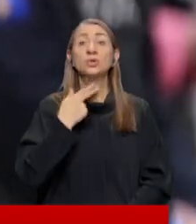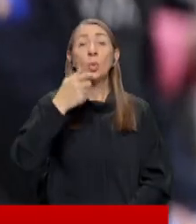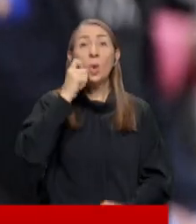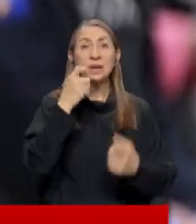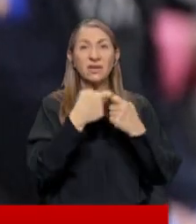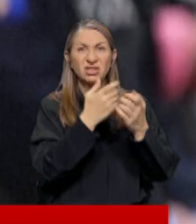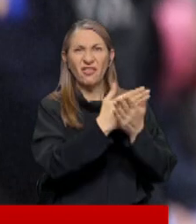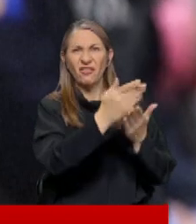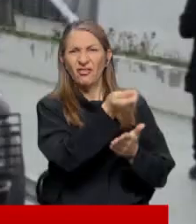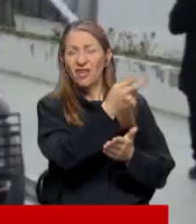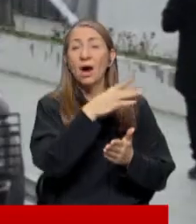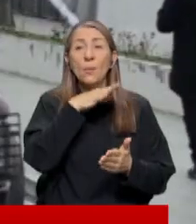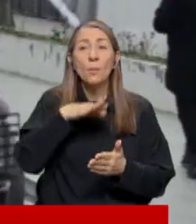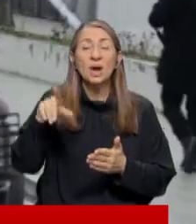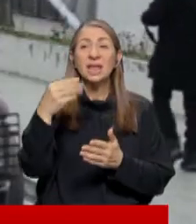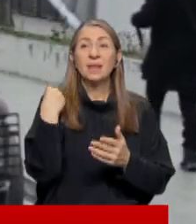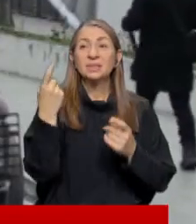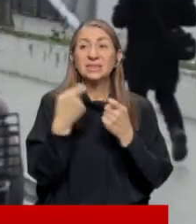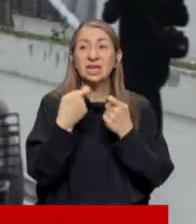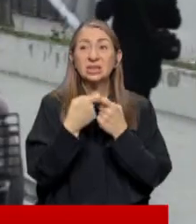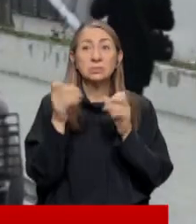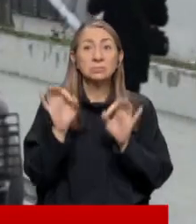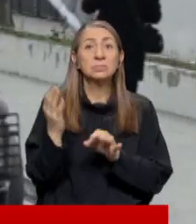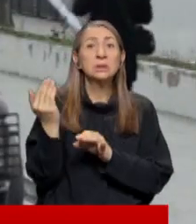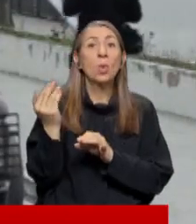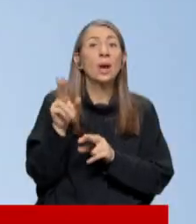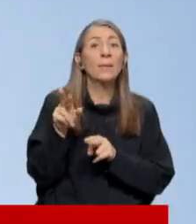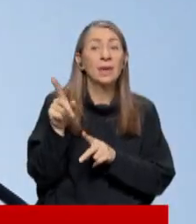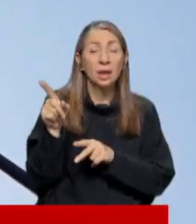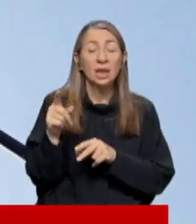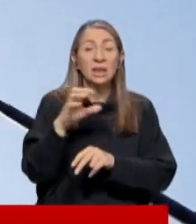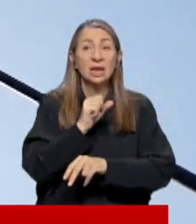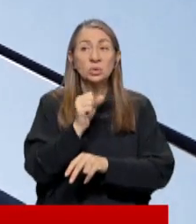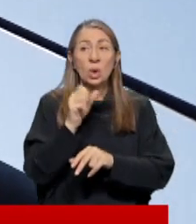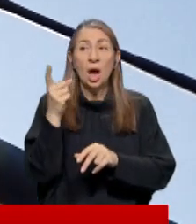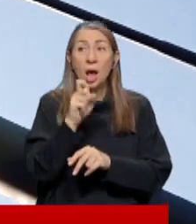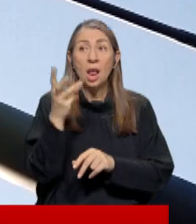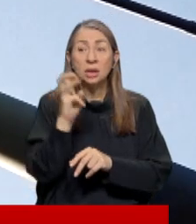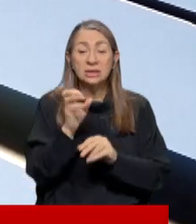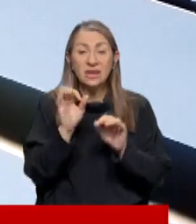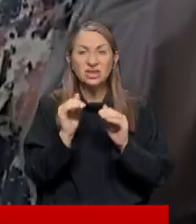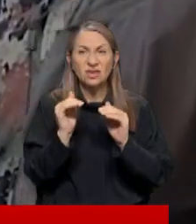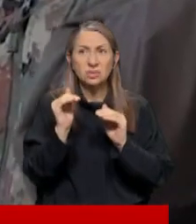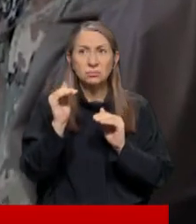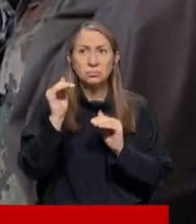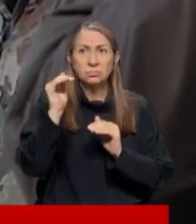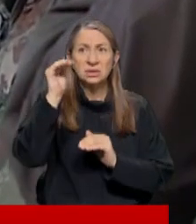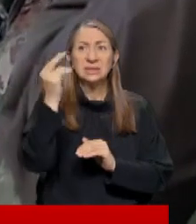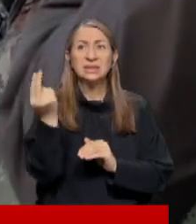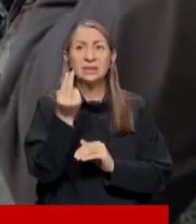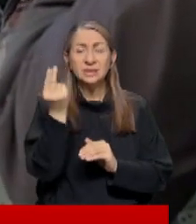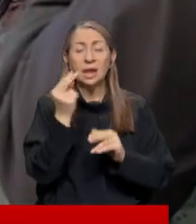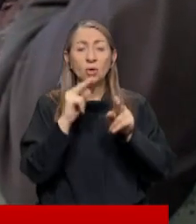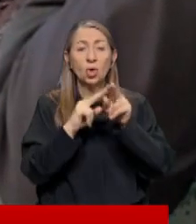Rusya-Ukrayna savaşı sürerken Avrupa'da yeni bir savaşın ayak sesleri duyulmaya başladı. Tansiyonun aylardır adım adım yükseldiği Sırbistan